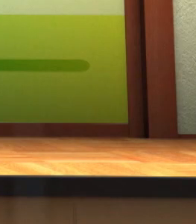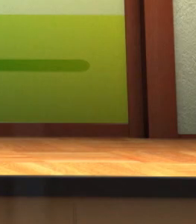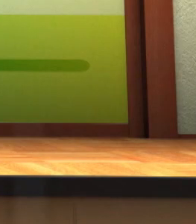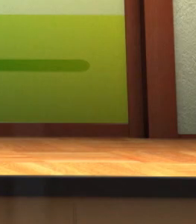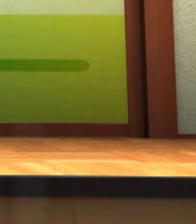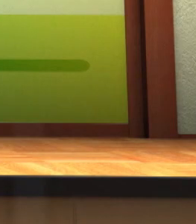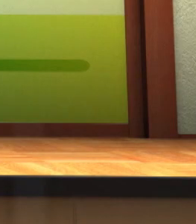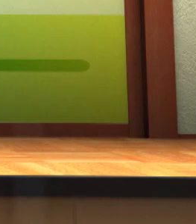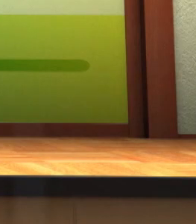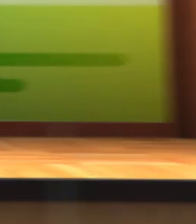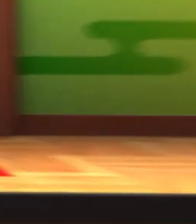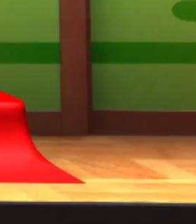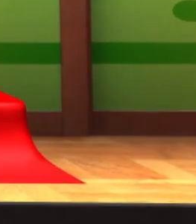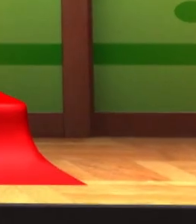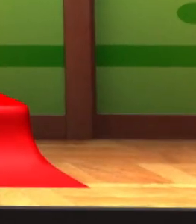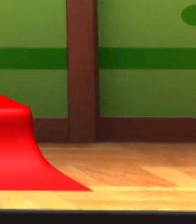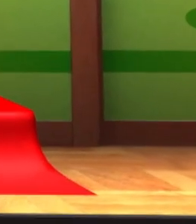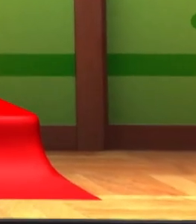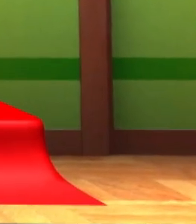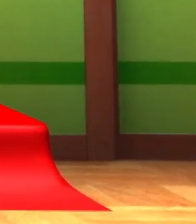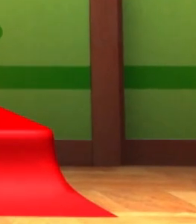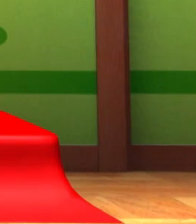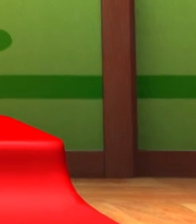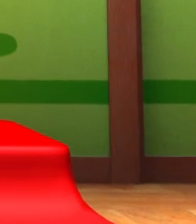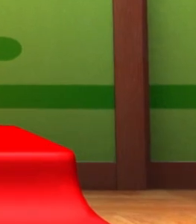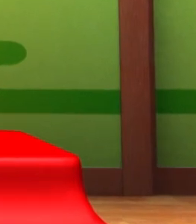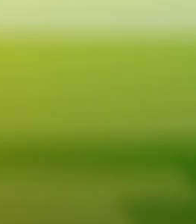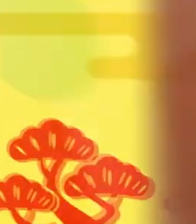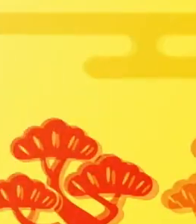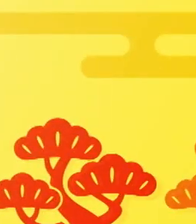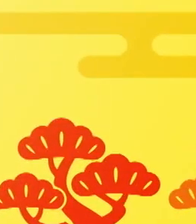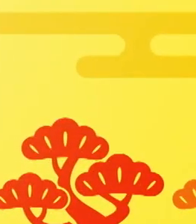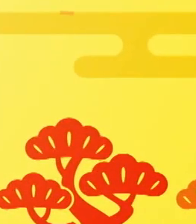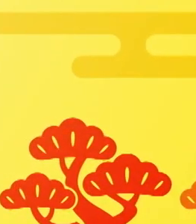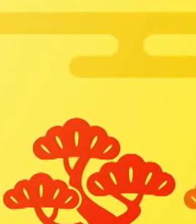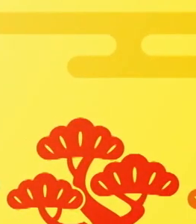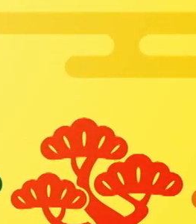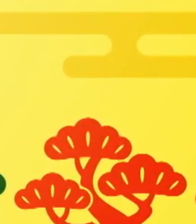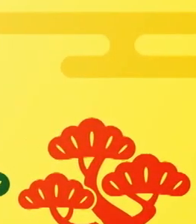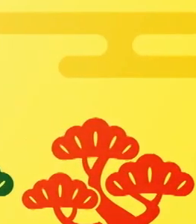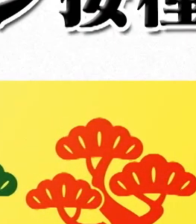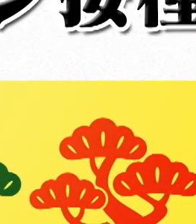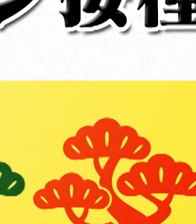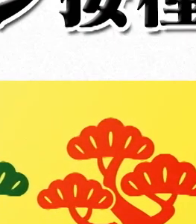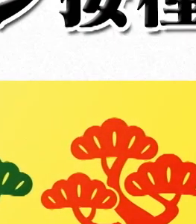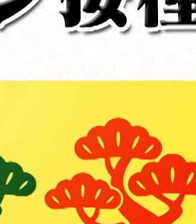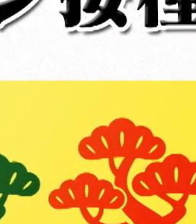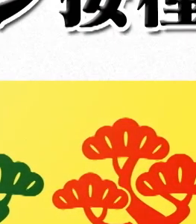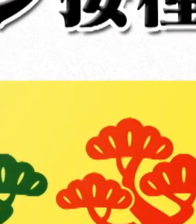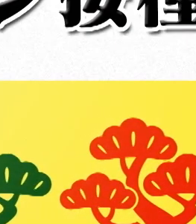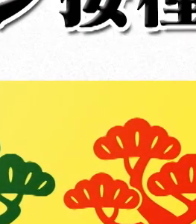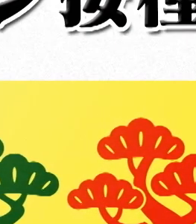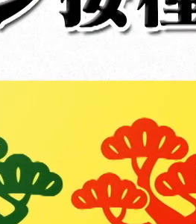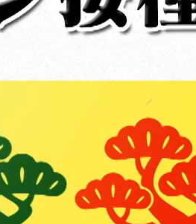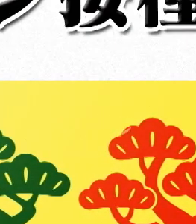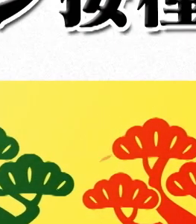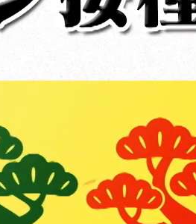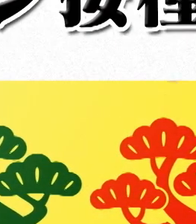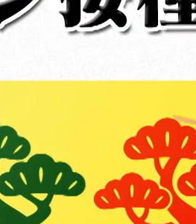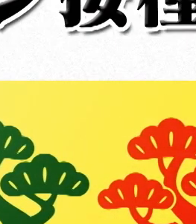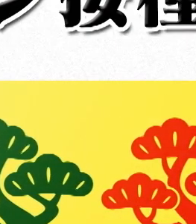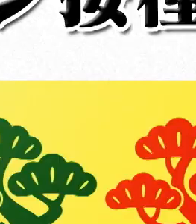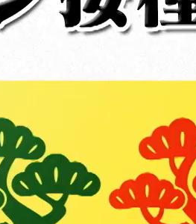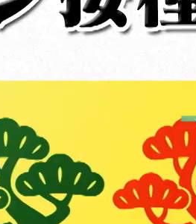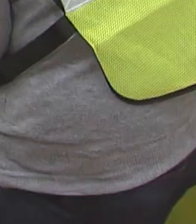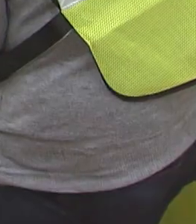始まり始まり、今日の焦点北九州、お題は 新型コロナウイルスワクチン